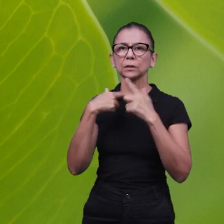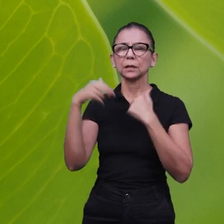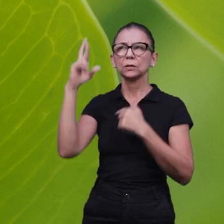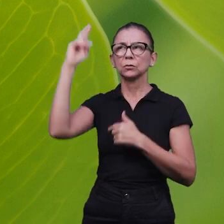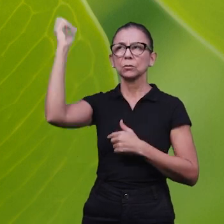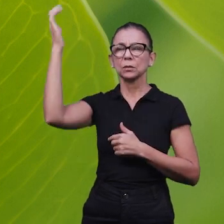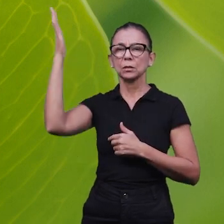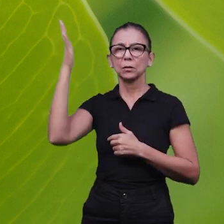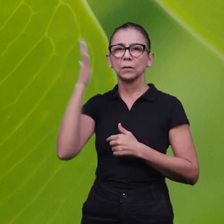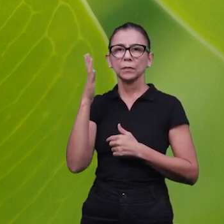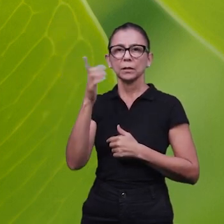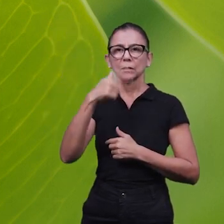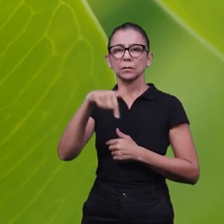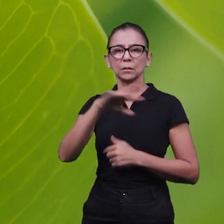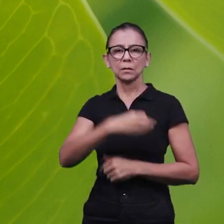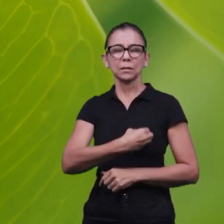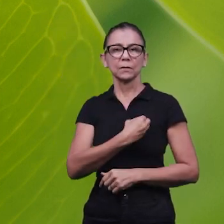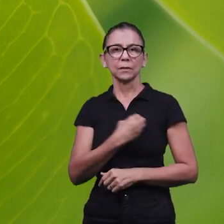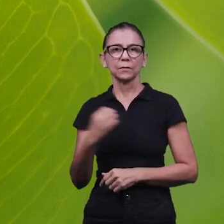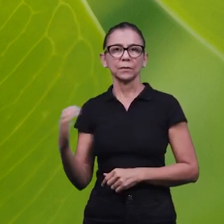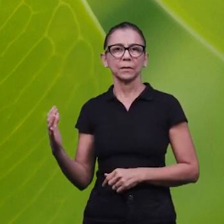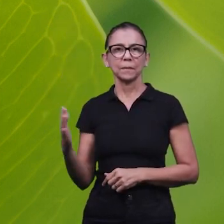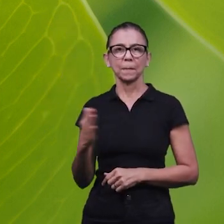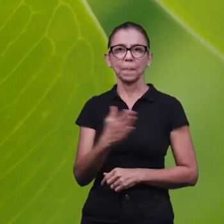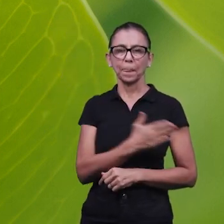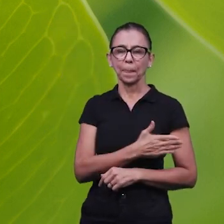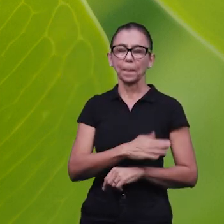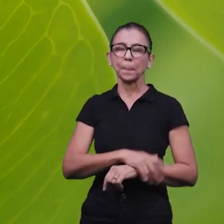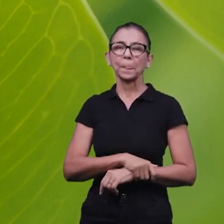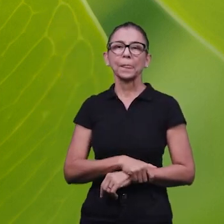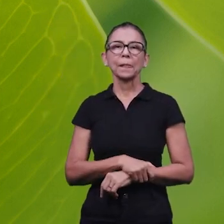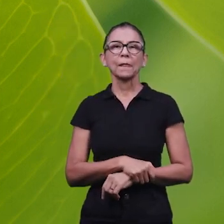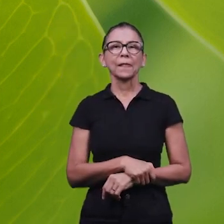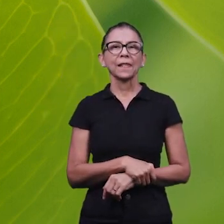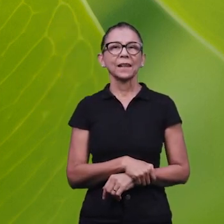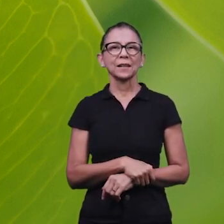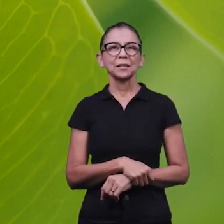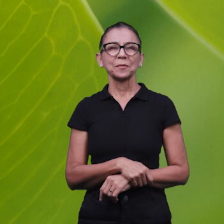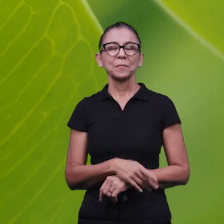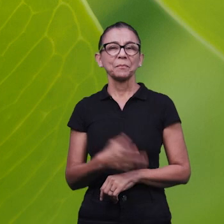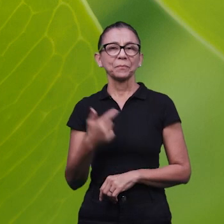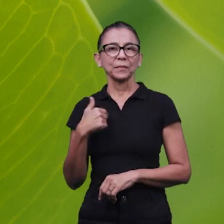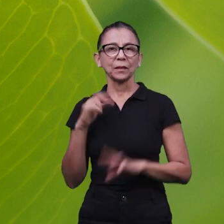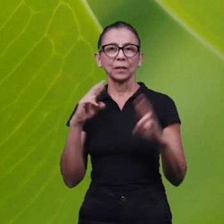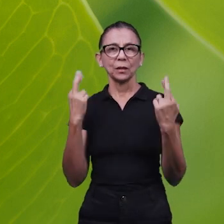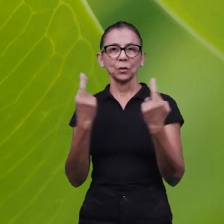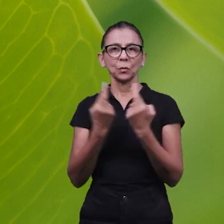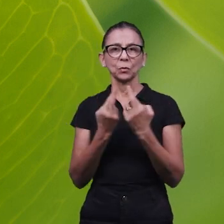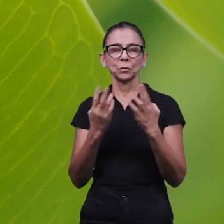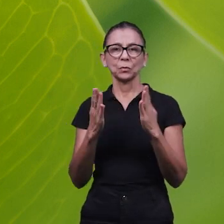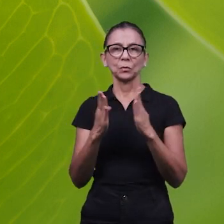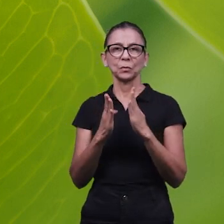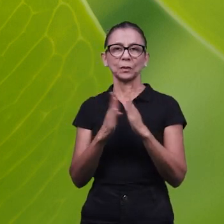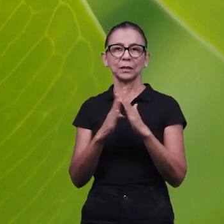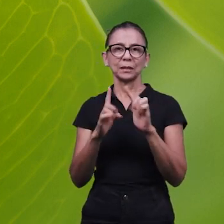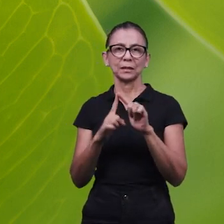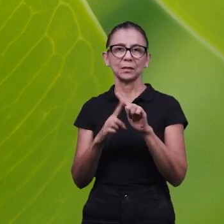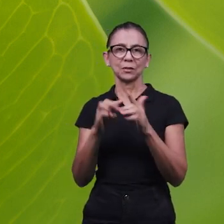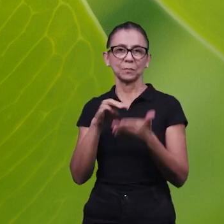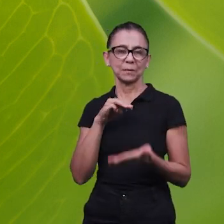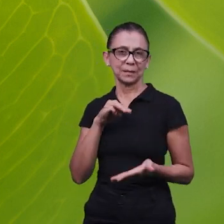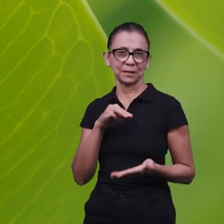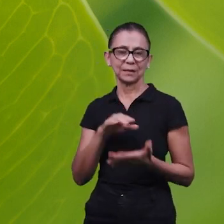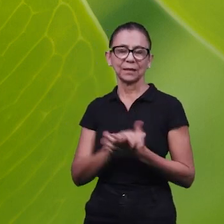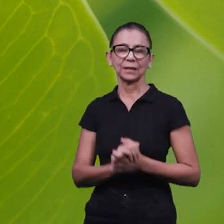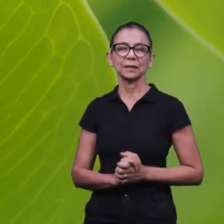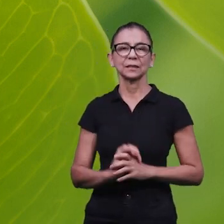que Dieu il révèle pour nos vies, la paix du Seigneur, Jésus. Je m'appelle Gila, je suis de l'église